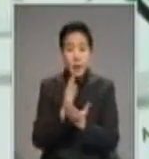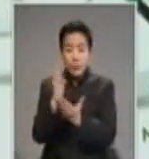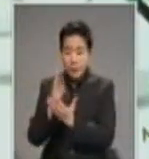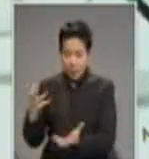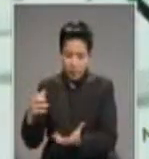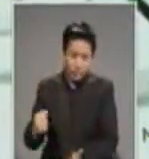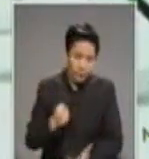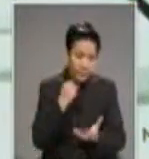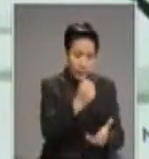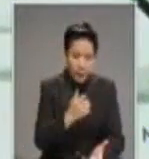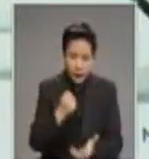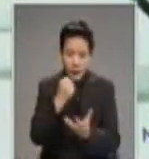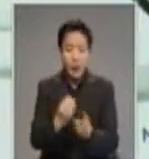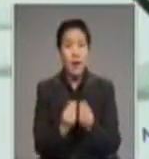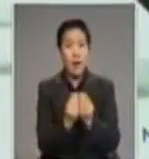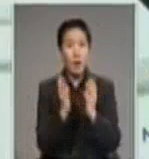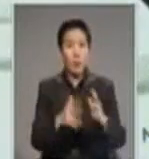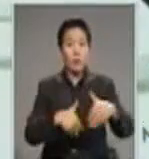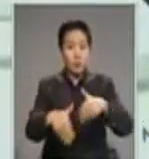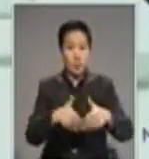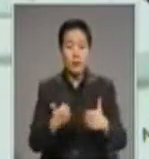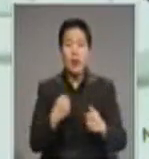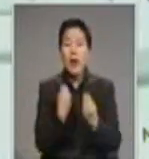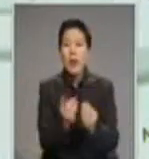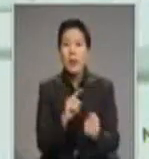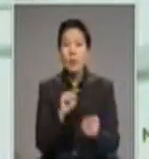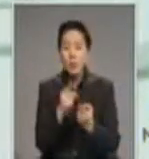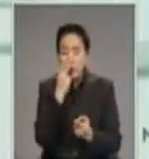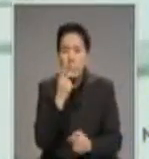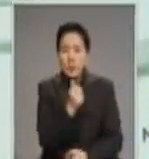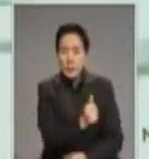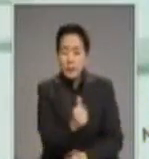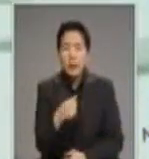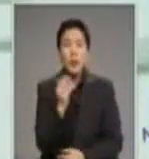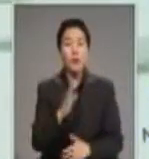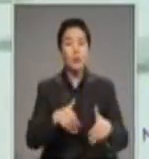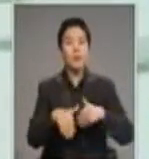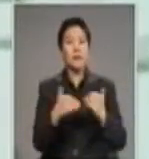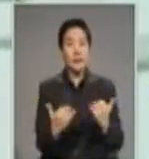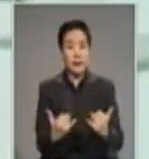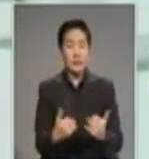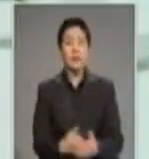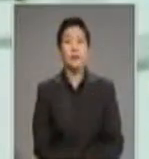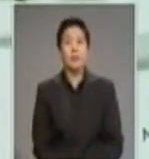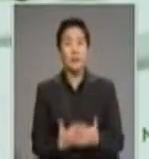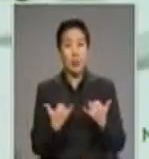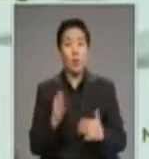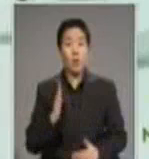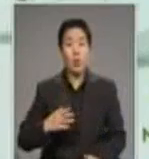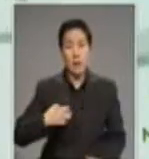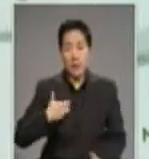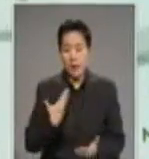คนไทยมามอบให้กับชาวบ้านที่นี่ครับก็เรียกได้ว่าสร้างสีสันแล้วก็สร้างบรรยากาศที่ดีให้กับชาวบ้านที่นี่ครับสำหรับผู้ที่จะต้องการ